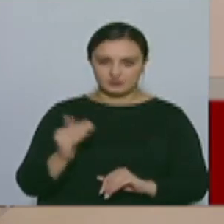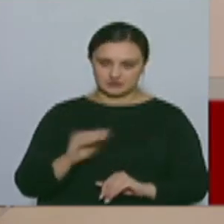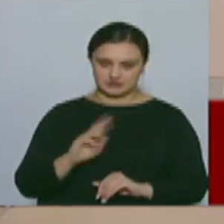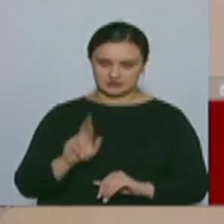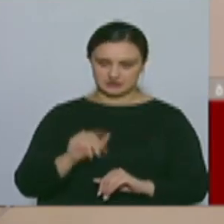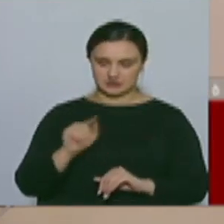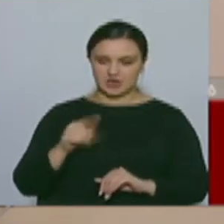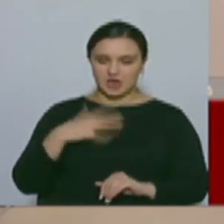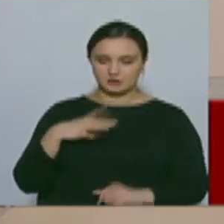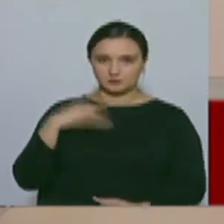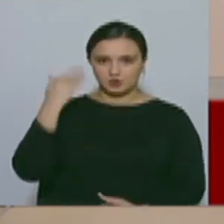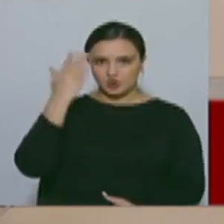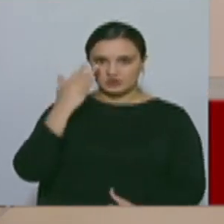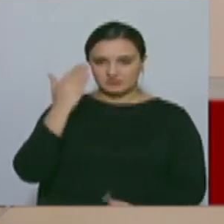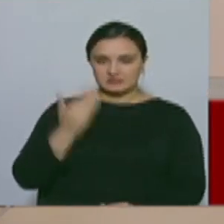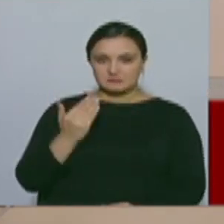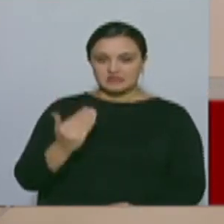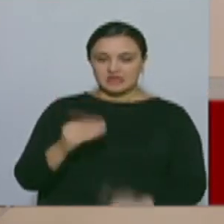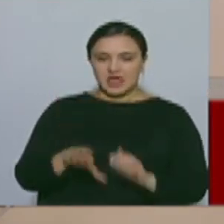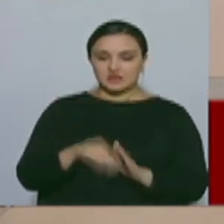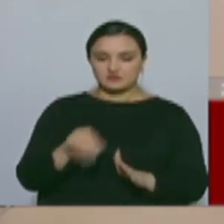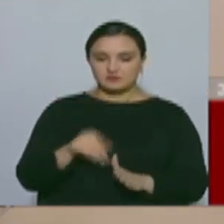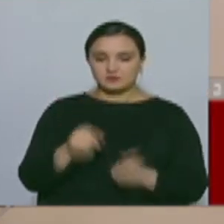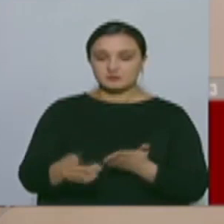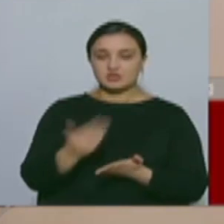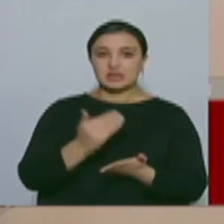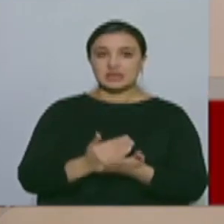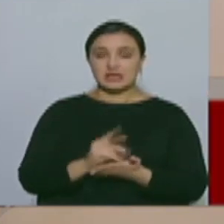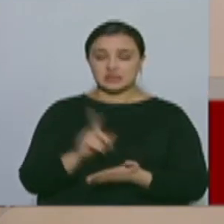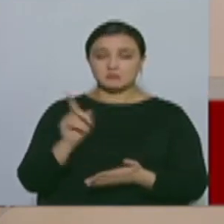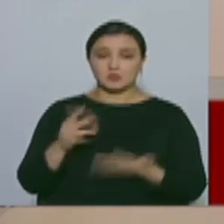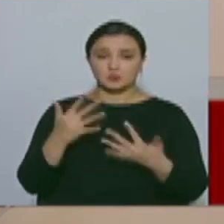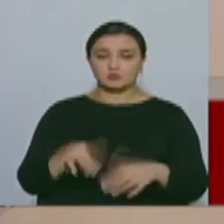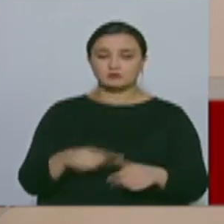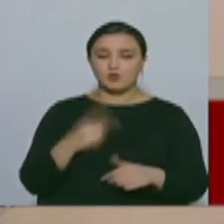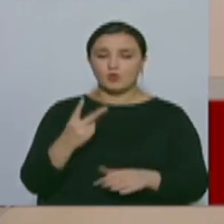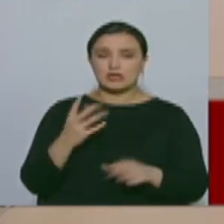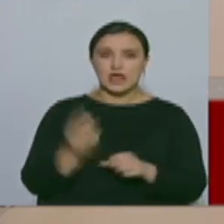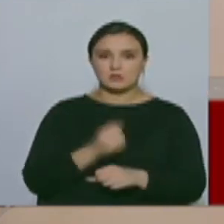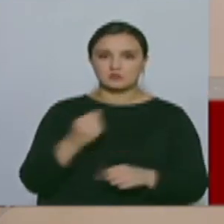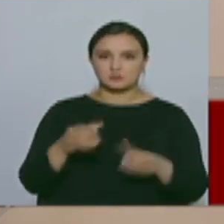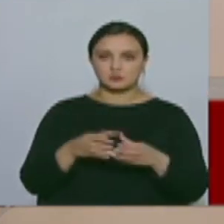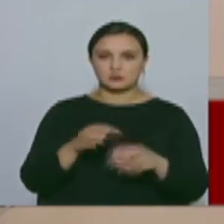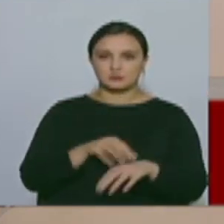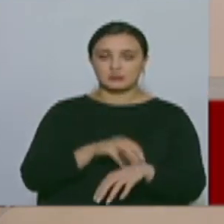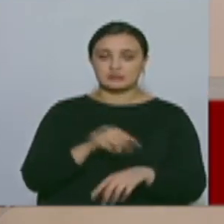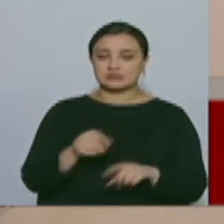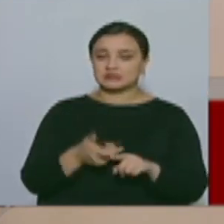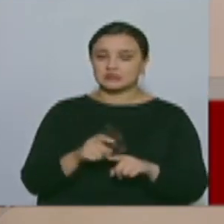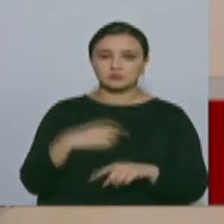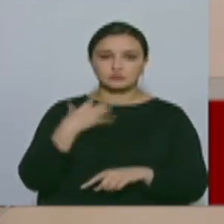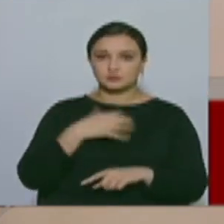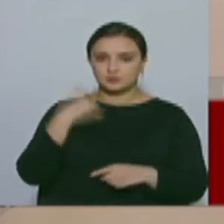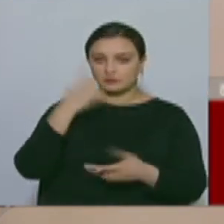ნუ იდეაში ქართული ოცნების მიერ არჩევნებში იმ შედეგის დადების რომელიც მან დადეს ეს არის ორი გამარჯვებული პარტია და ამაში ძალიან მნიშვნელოვანი როლი